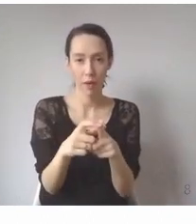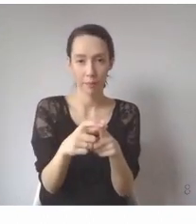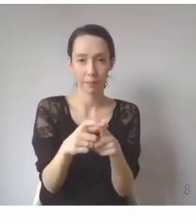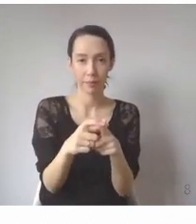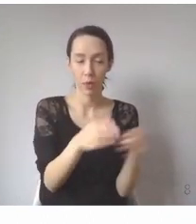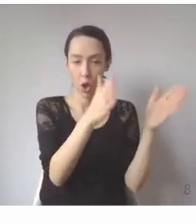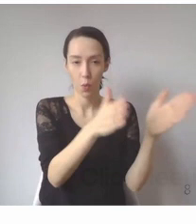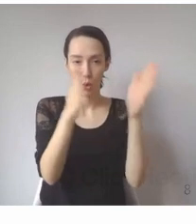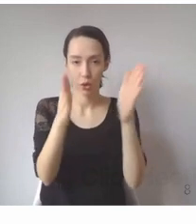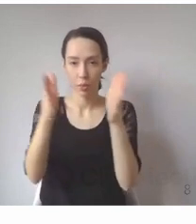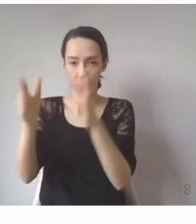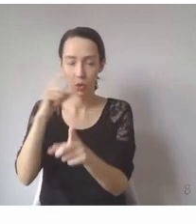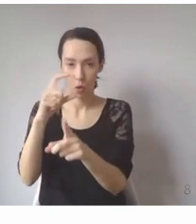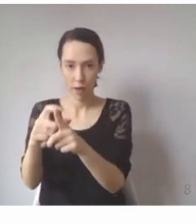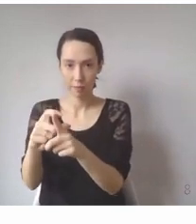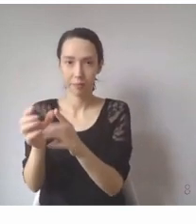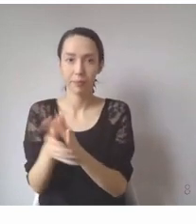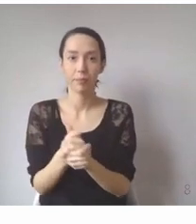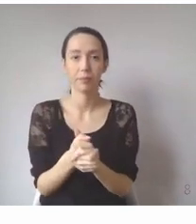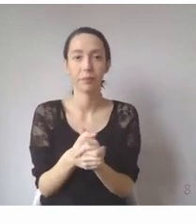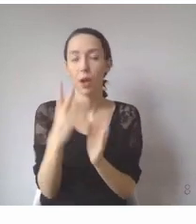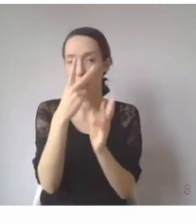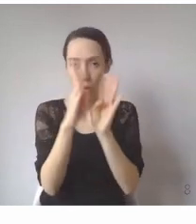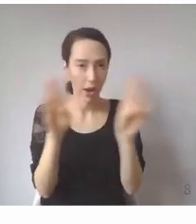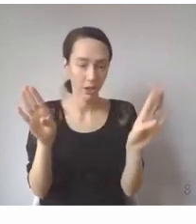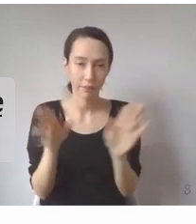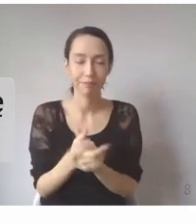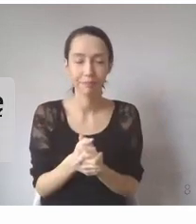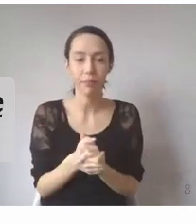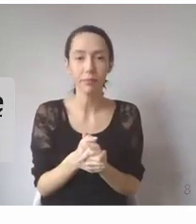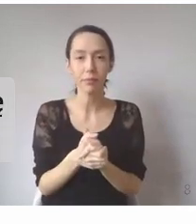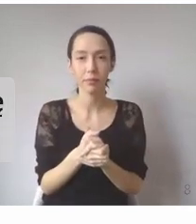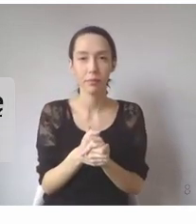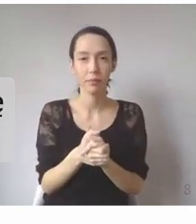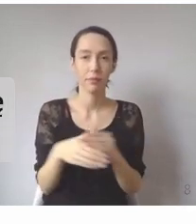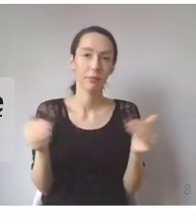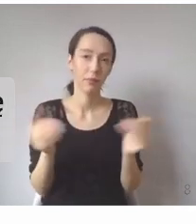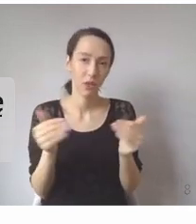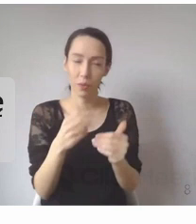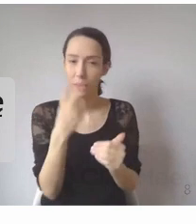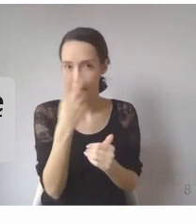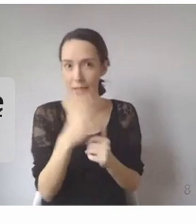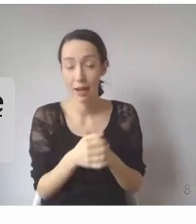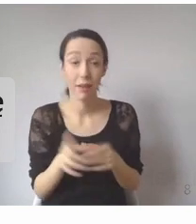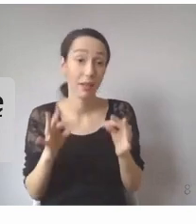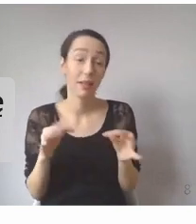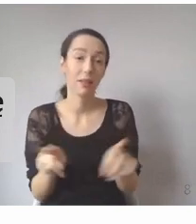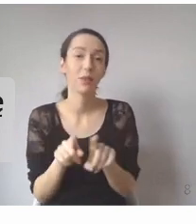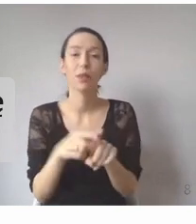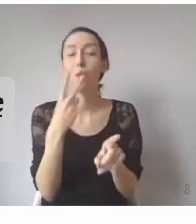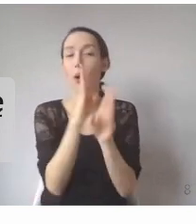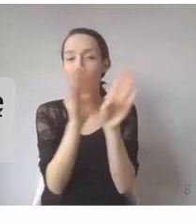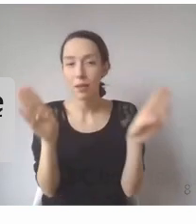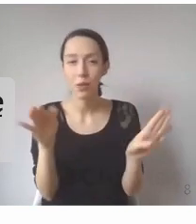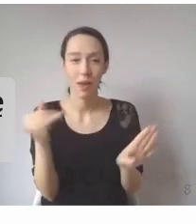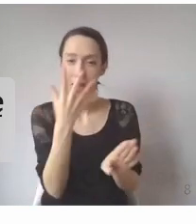wpisują obok siebie słowa kluczowe. I już pokażę, jak to wygląda. To może być dla Was ciekawe, ponieważ tutaj tak uchylę troszkę